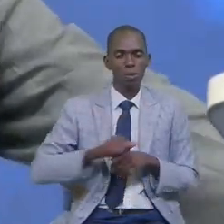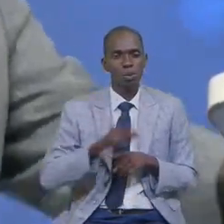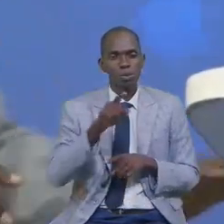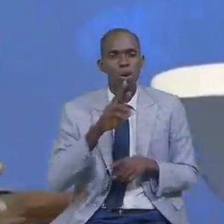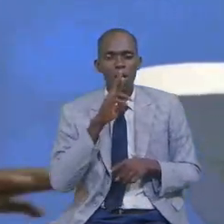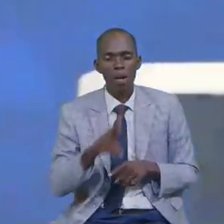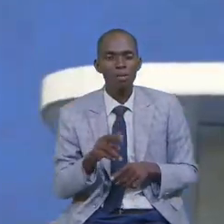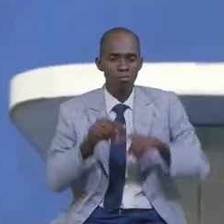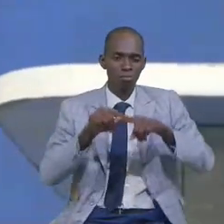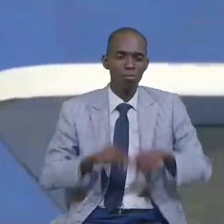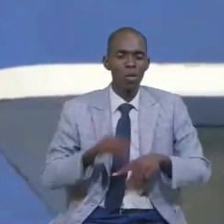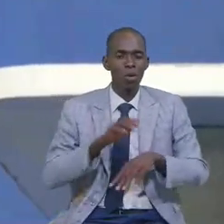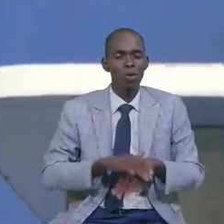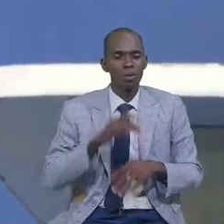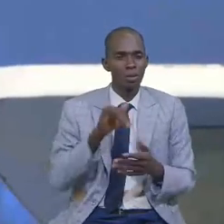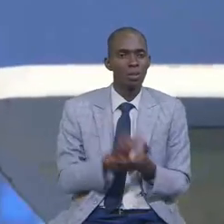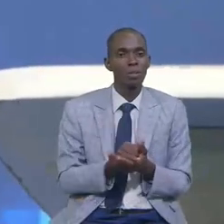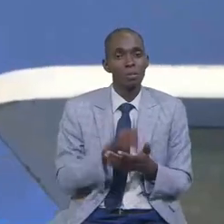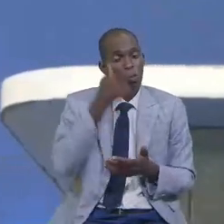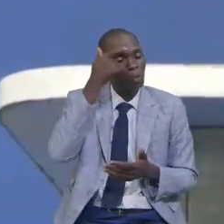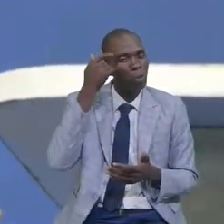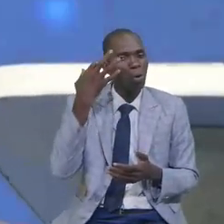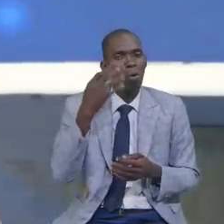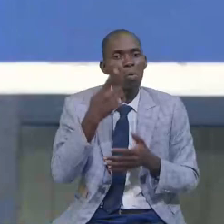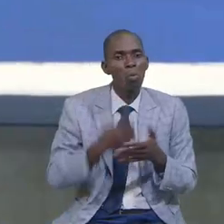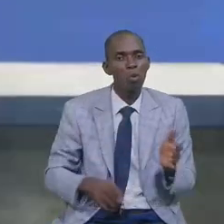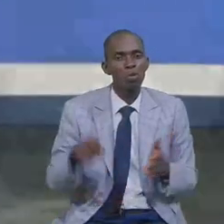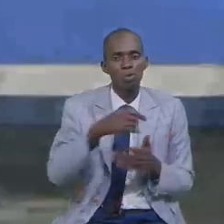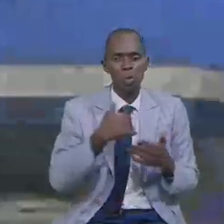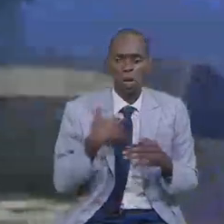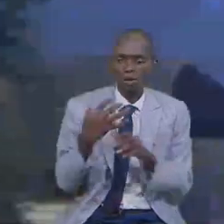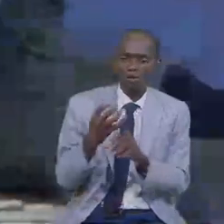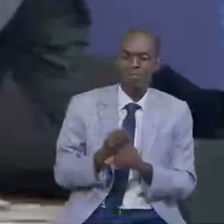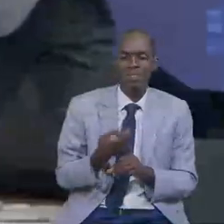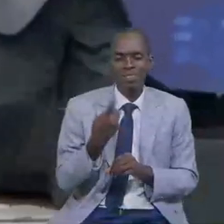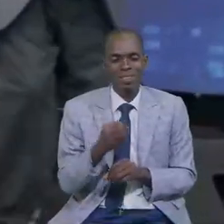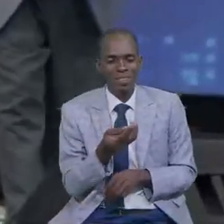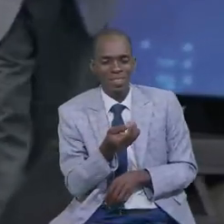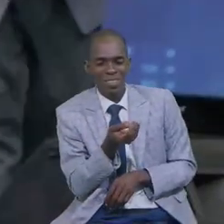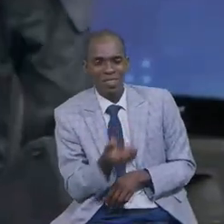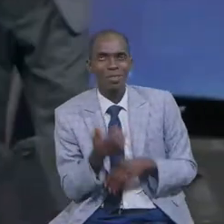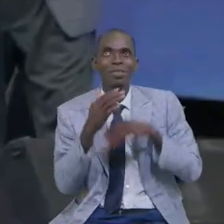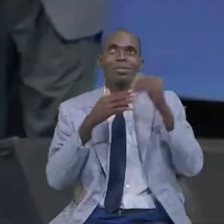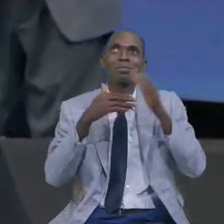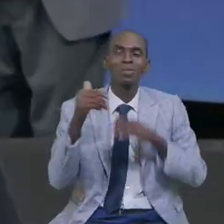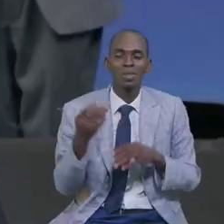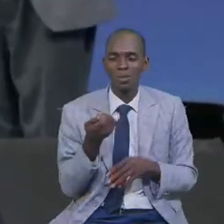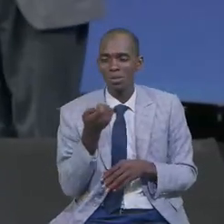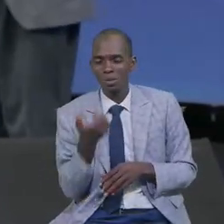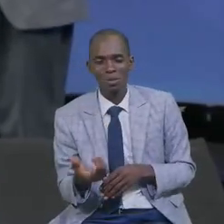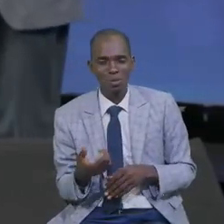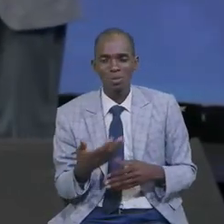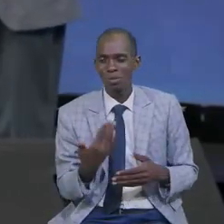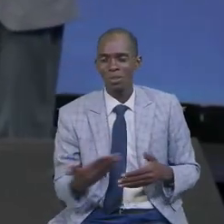vos mérites à cause de ce que vous avez, le peu de ciment que vous avez dans le